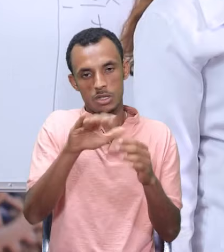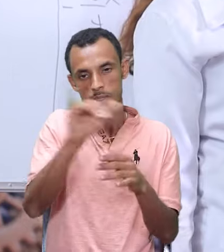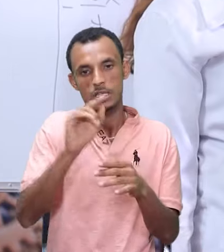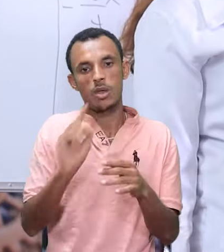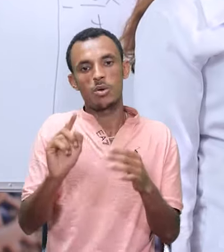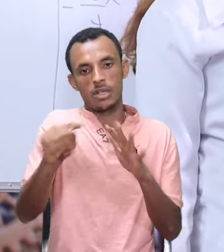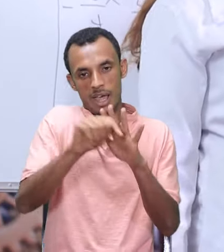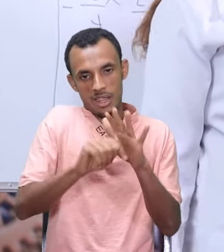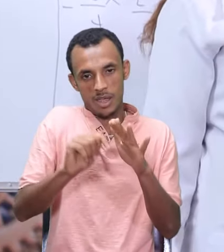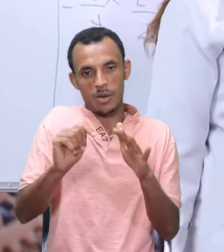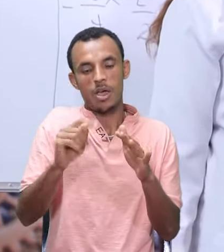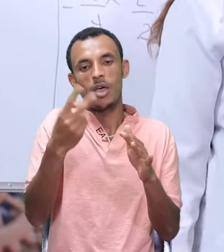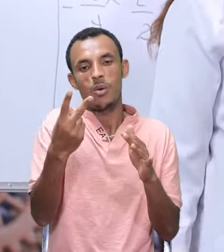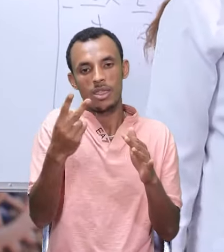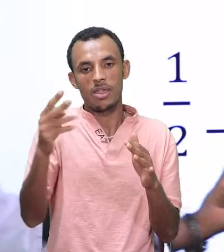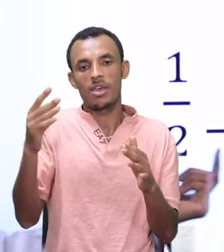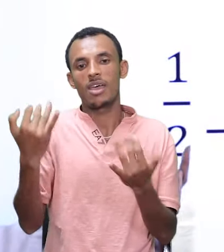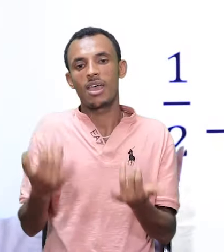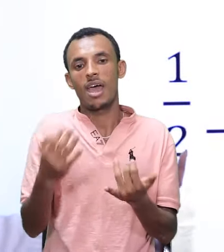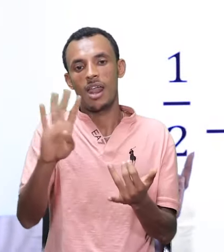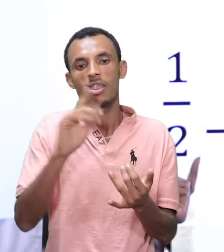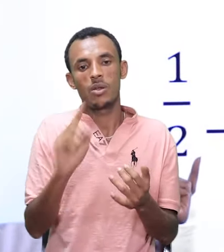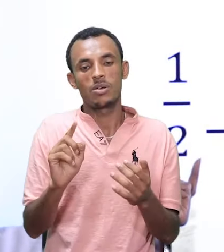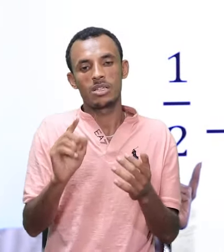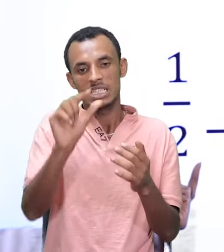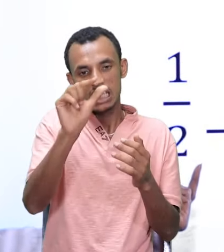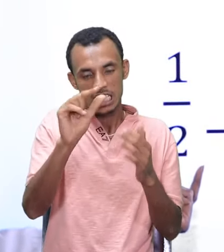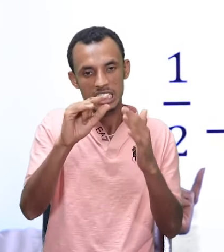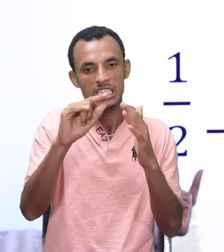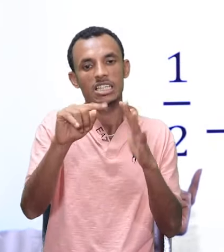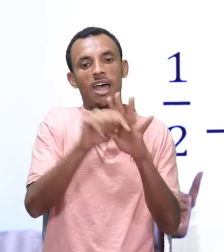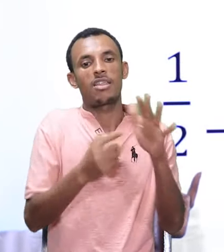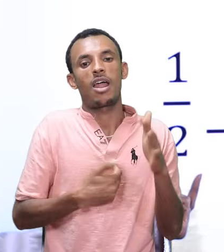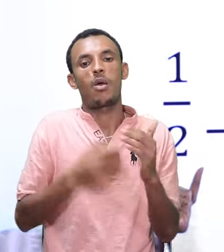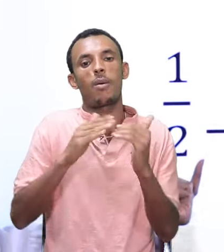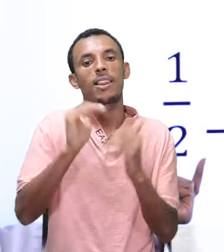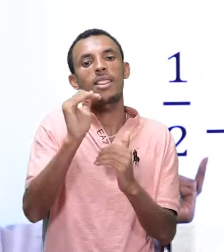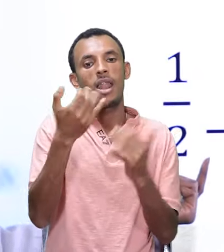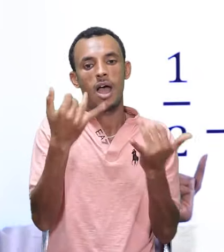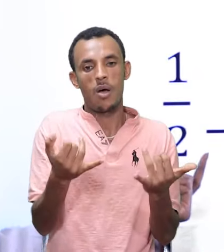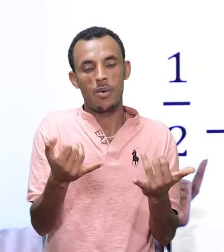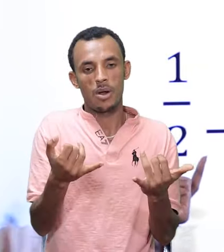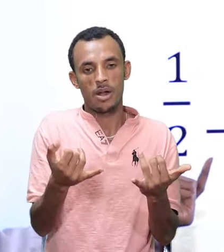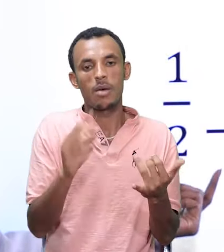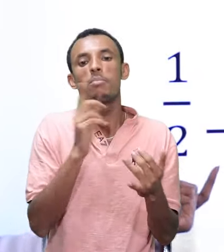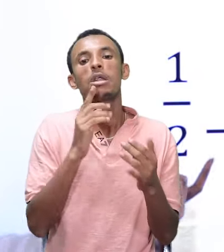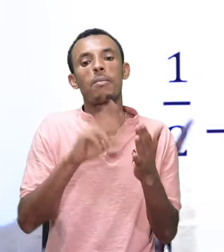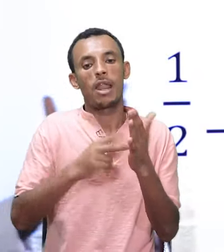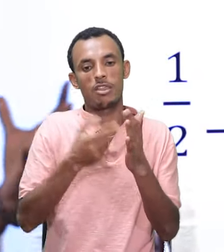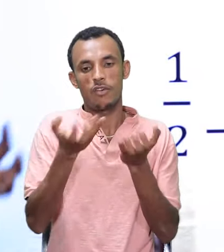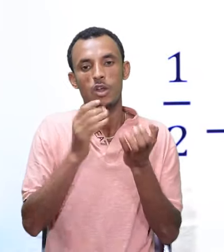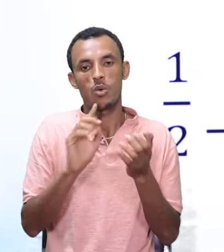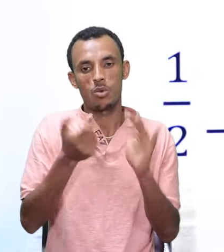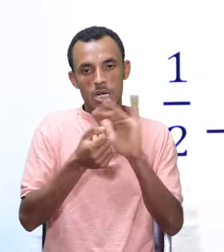ነው ታታቸው ይሄ 2 ነው ይሄ 4 ነው ትንሽ ታታ ያለው ይበልጣል ነው ማለት አሁን እዚህ ጋር ምን ለማለት ፈልጎ ነው ብለን